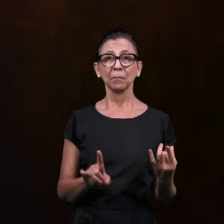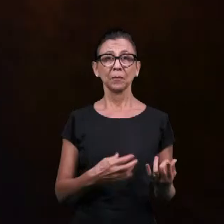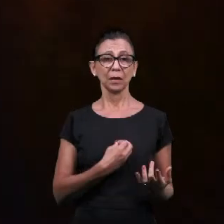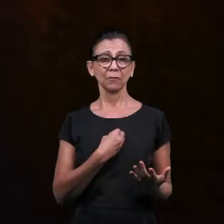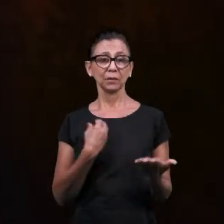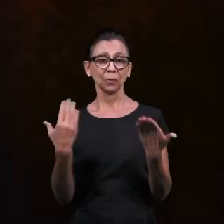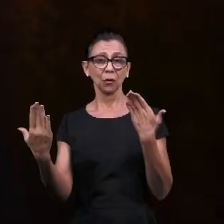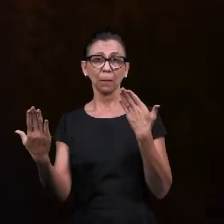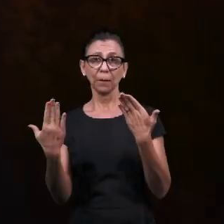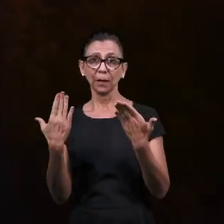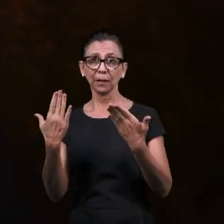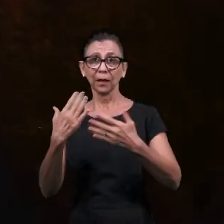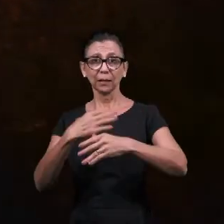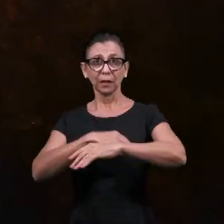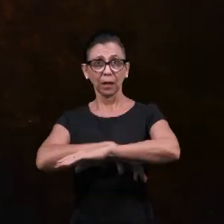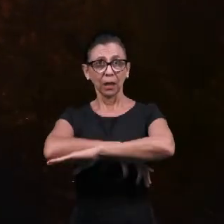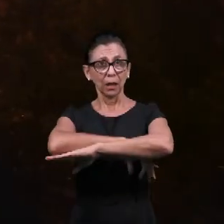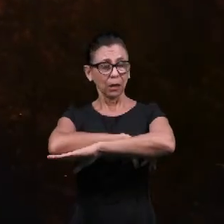когда придет Иисус.